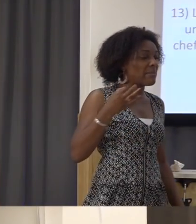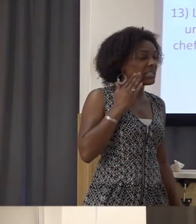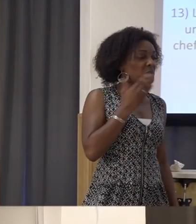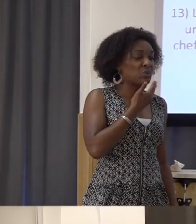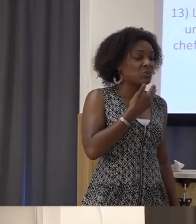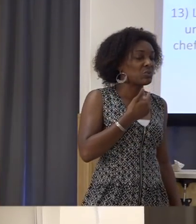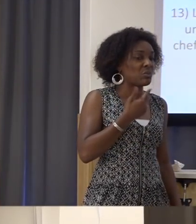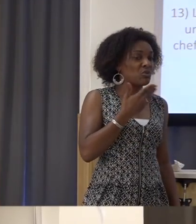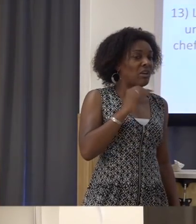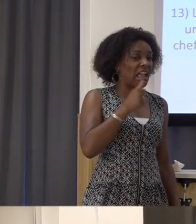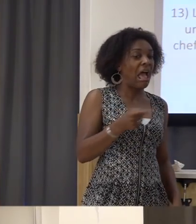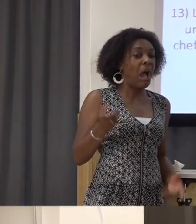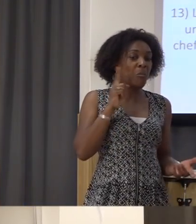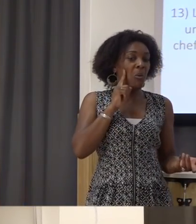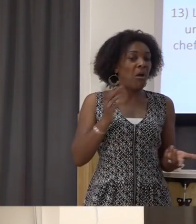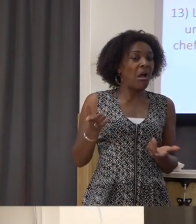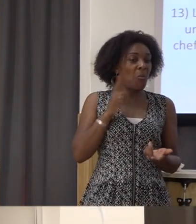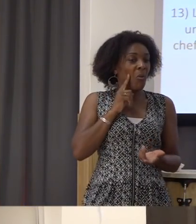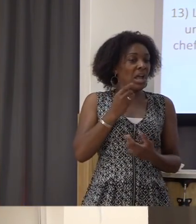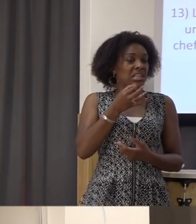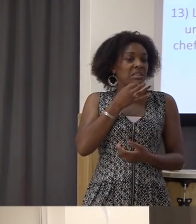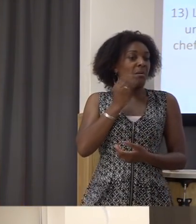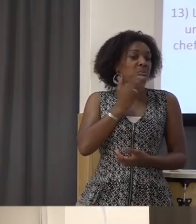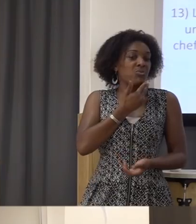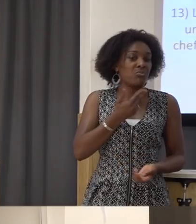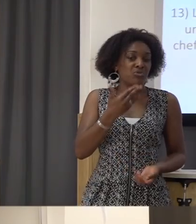c'est parce qu'il a porté un pantalon neuf aujourd'hui, il se prend pour qui?